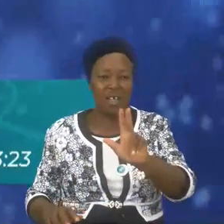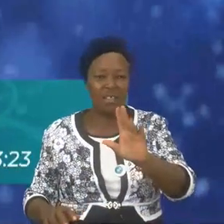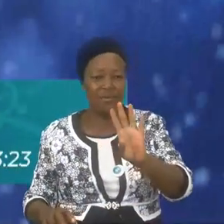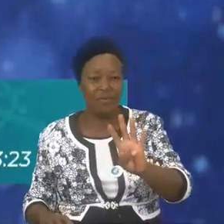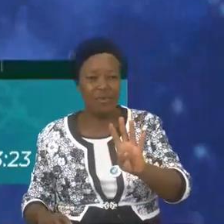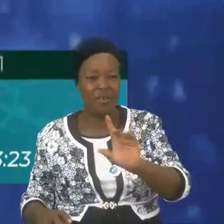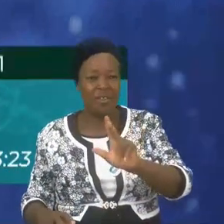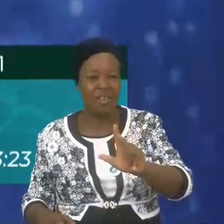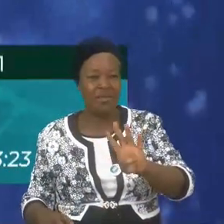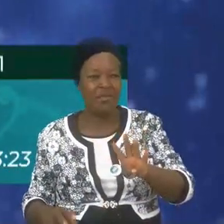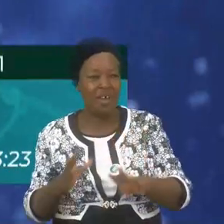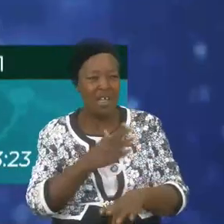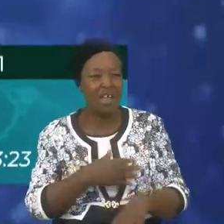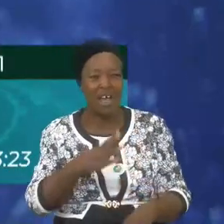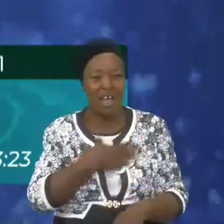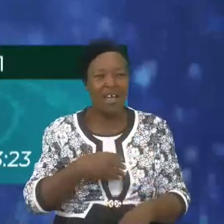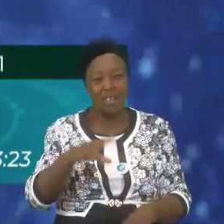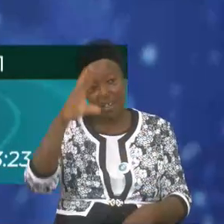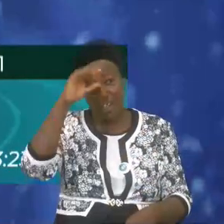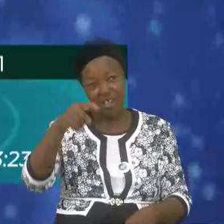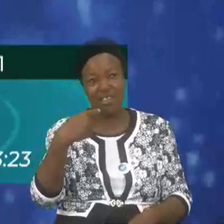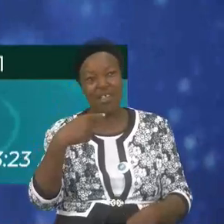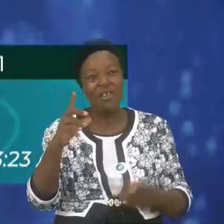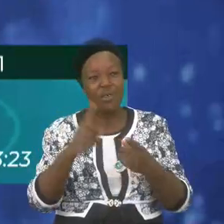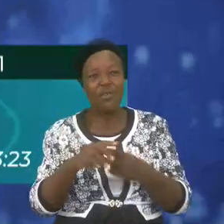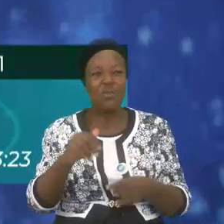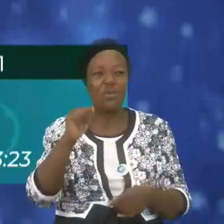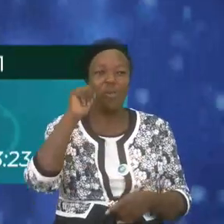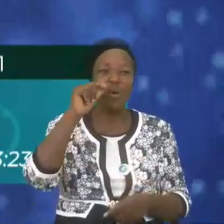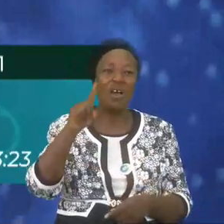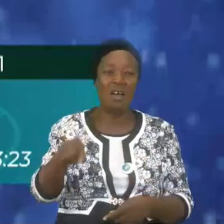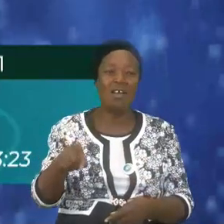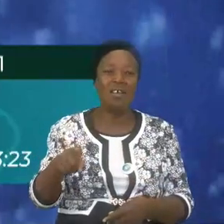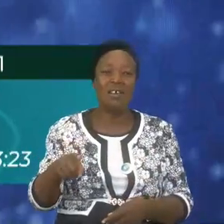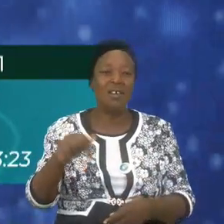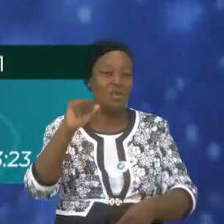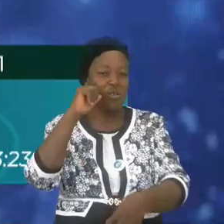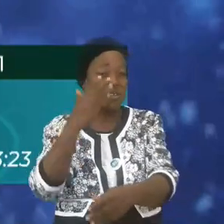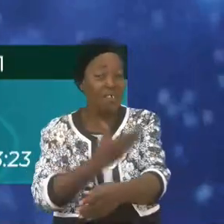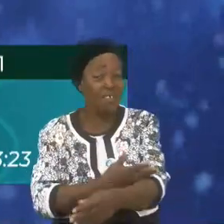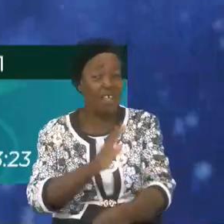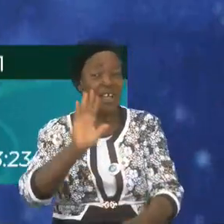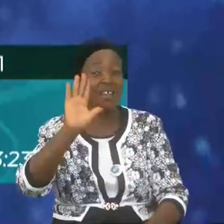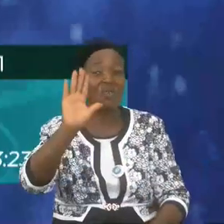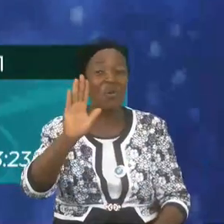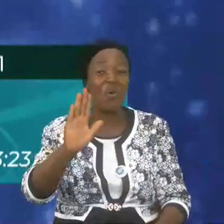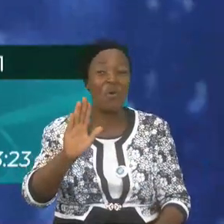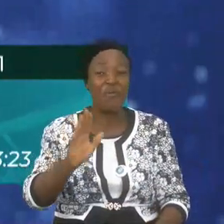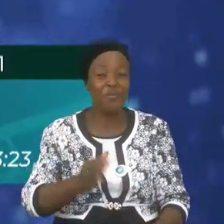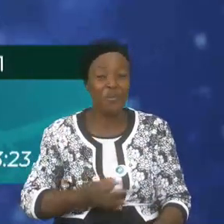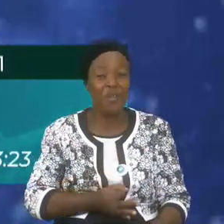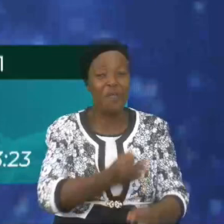Verset 34. Mais Jésus lui dit, ma fille, ta foi t'a